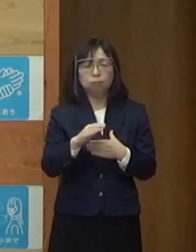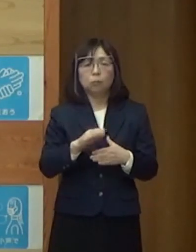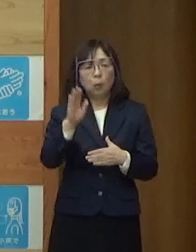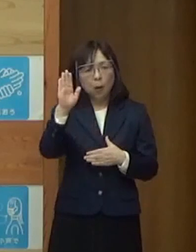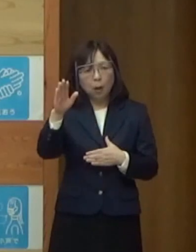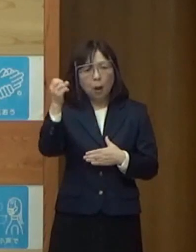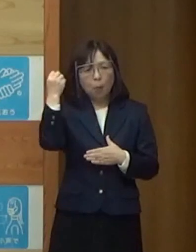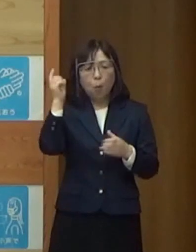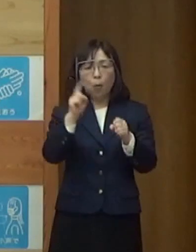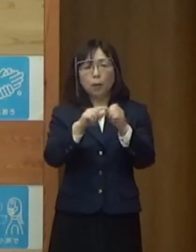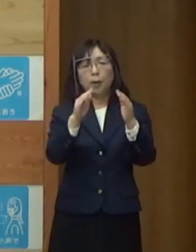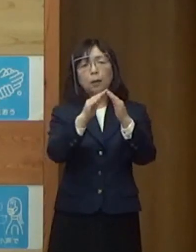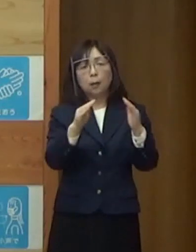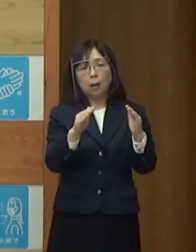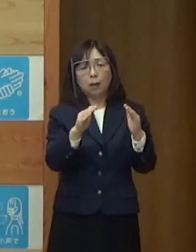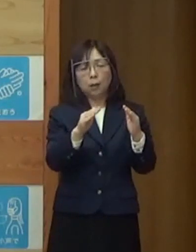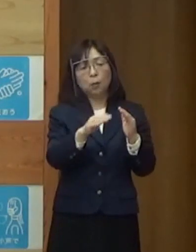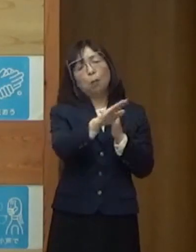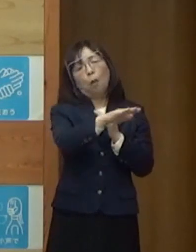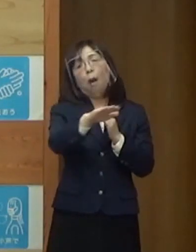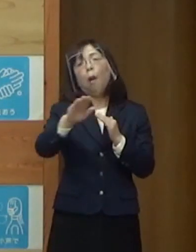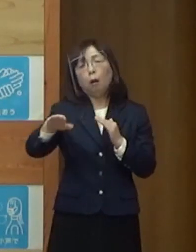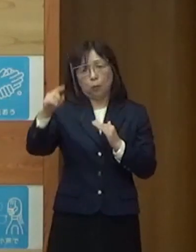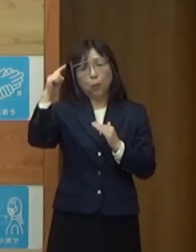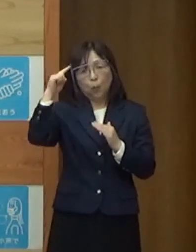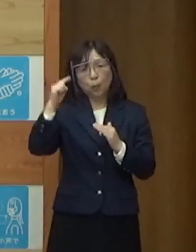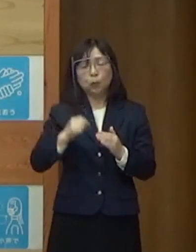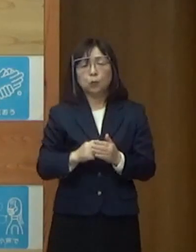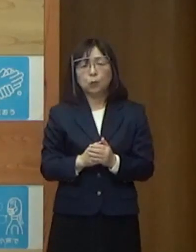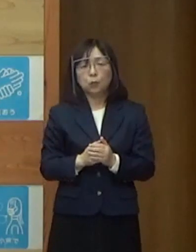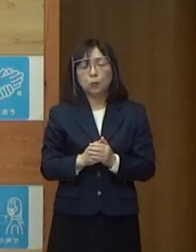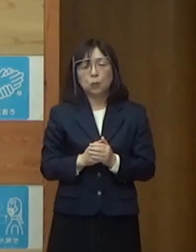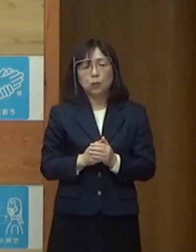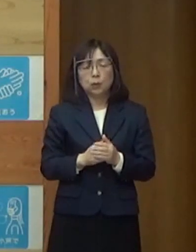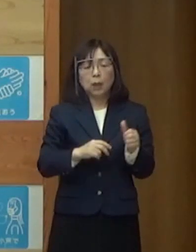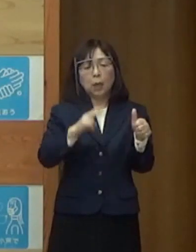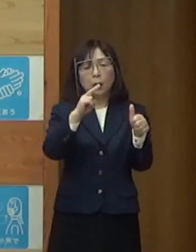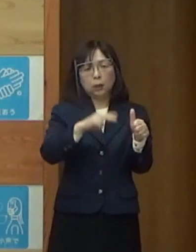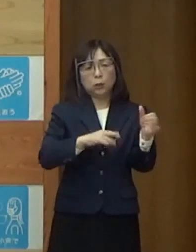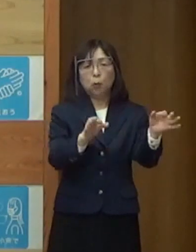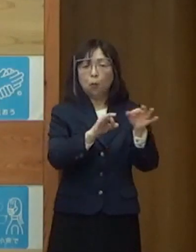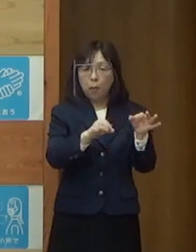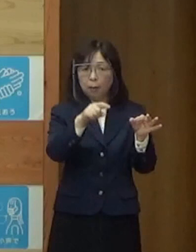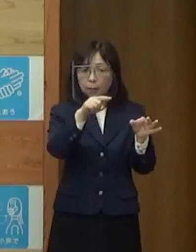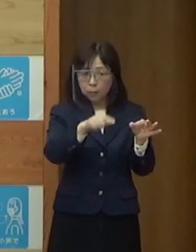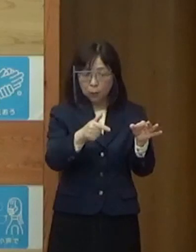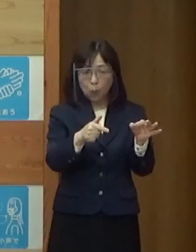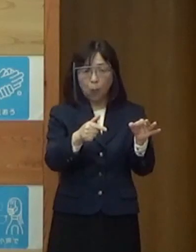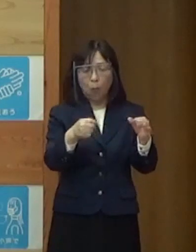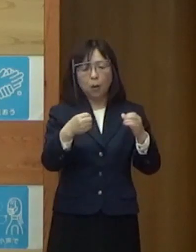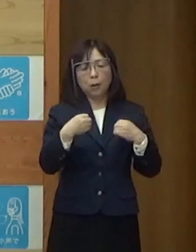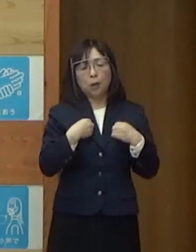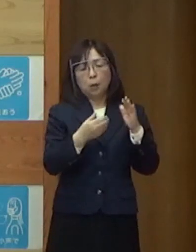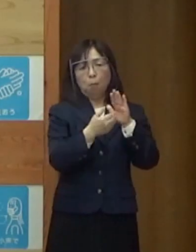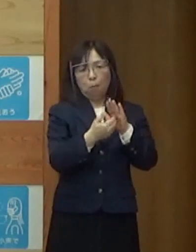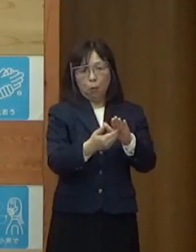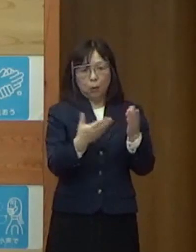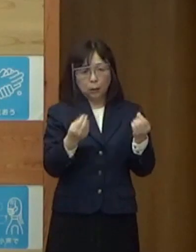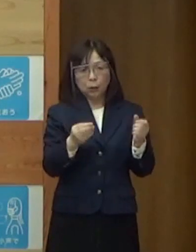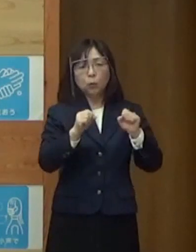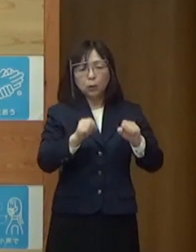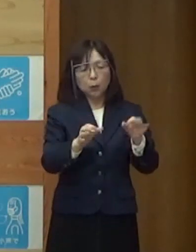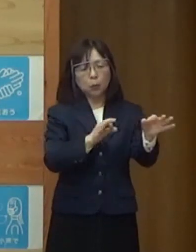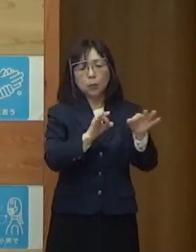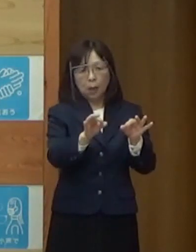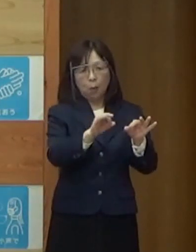から忘年会なども増えてくると思います。認証店など感染防止が徹底をしているお店をお